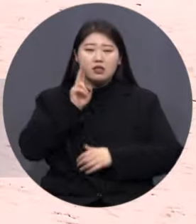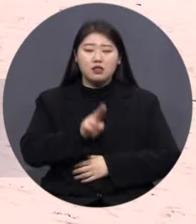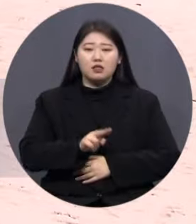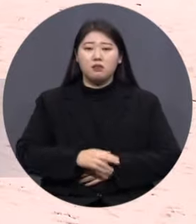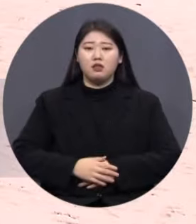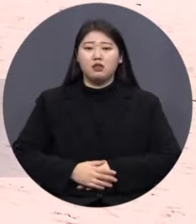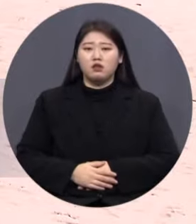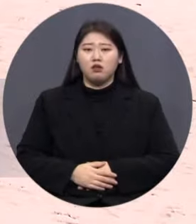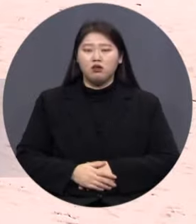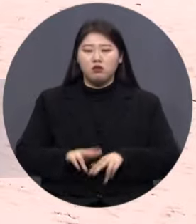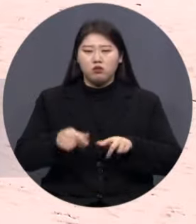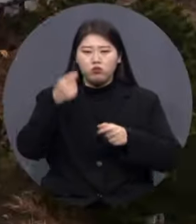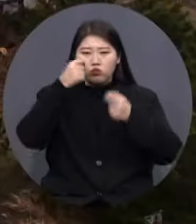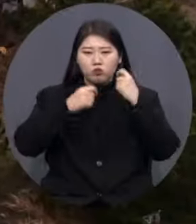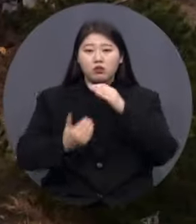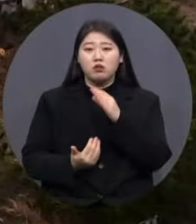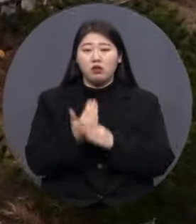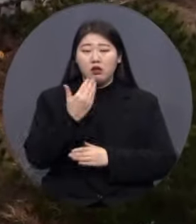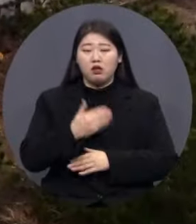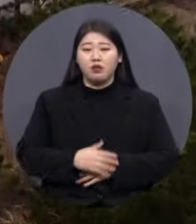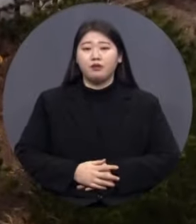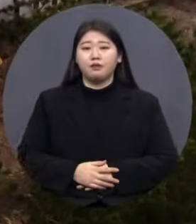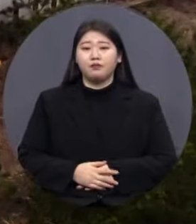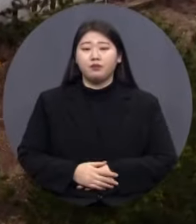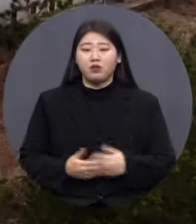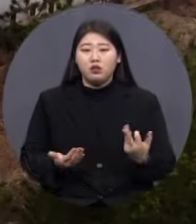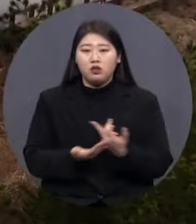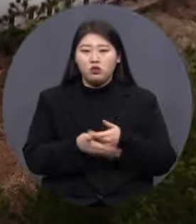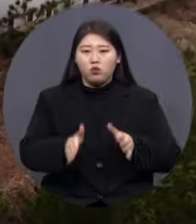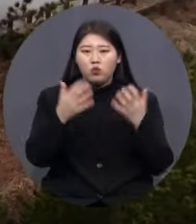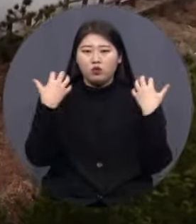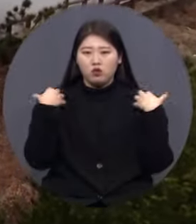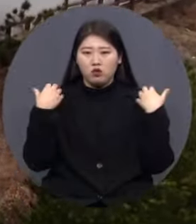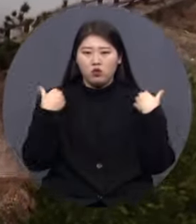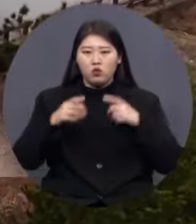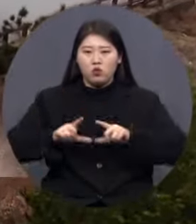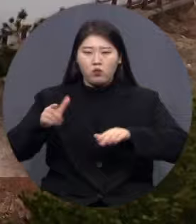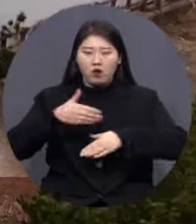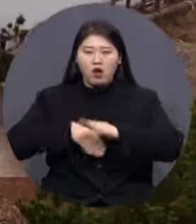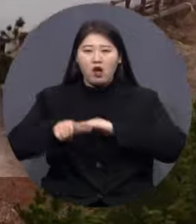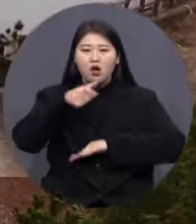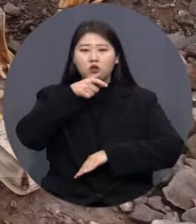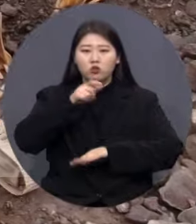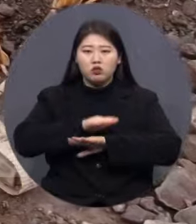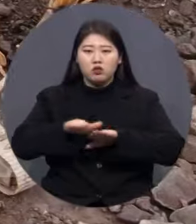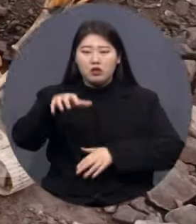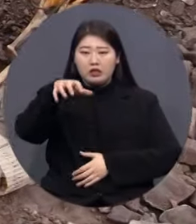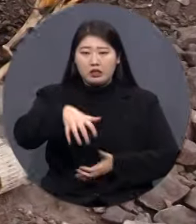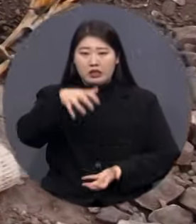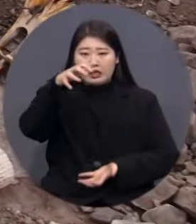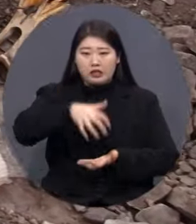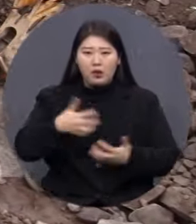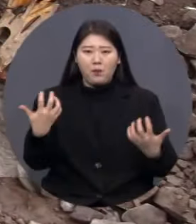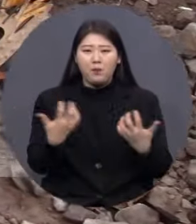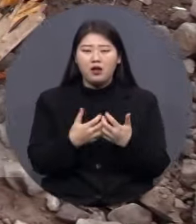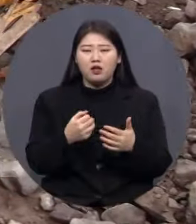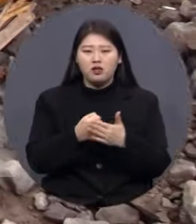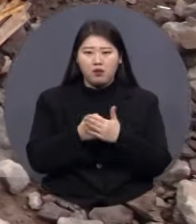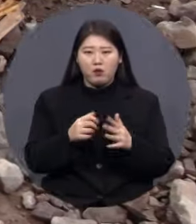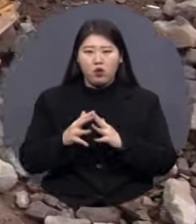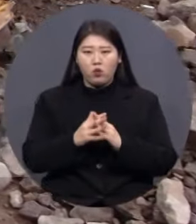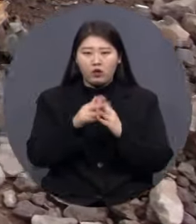얘기니까 눈물이나요 제주도는 동부하수처리장 시설은 공사를 예정대로